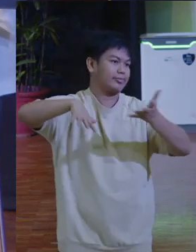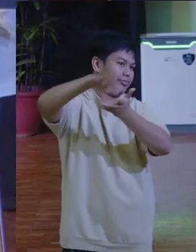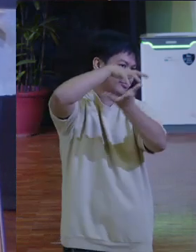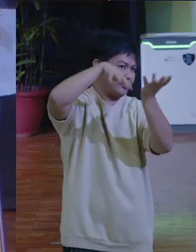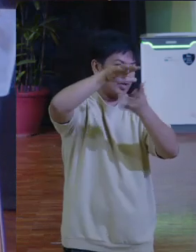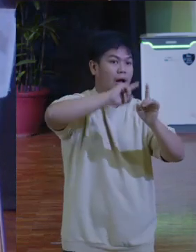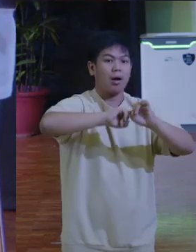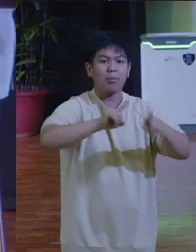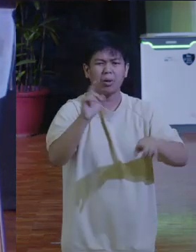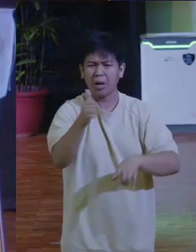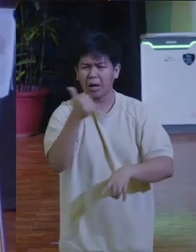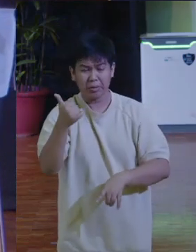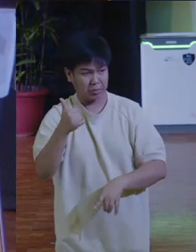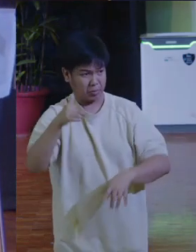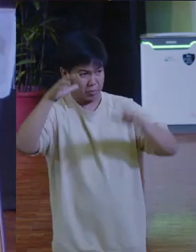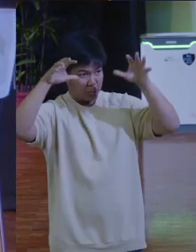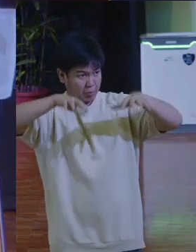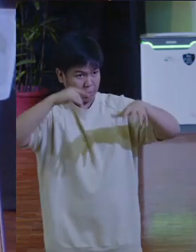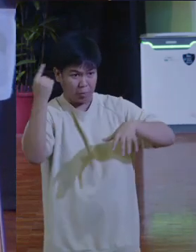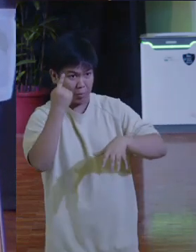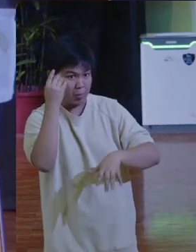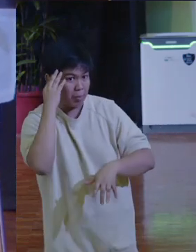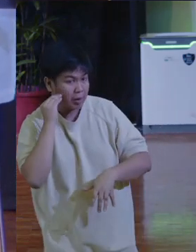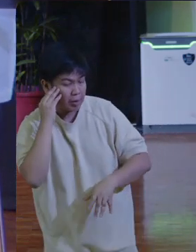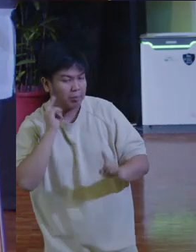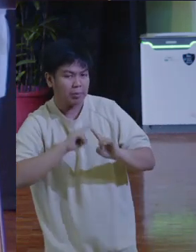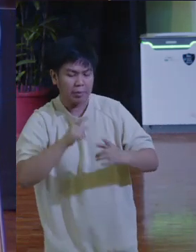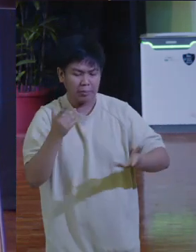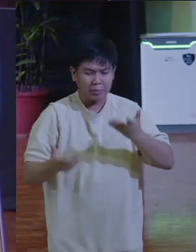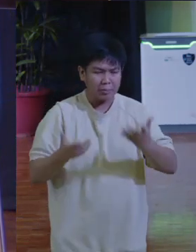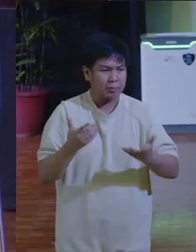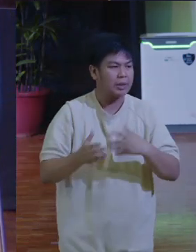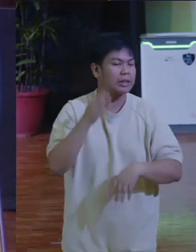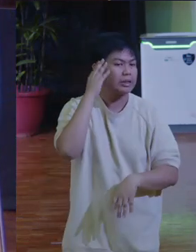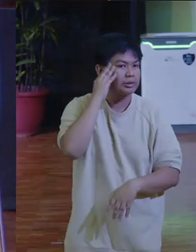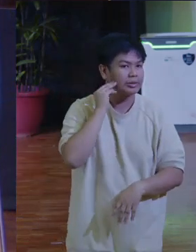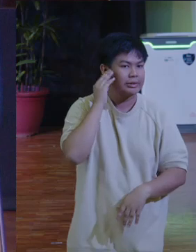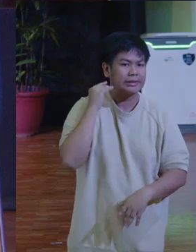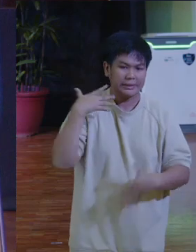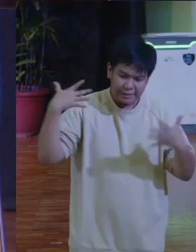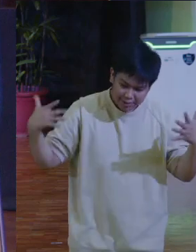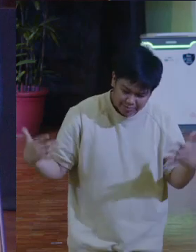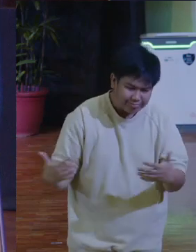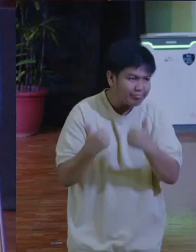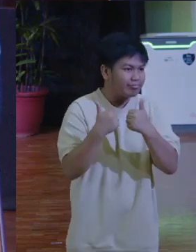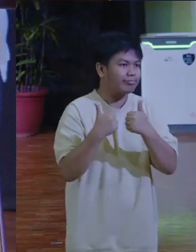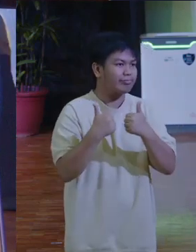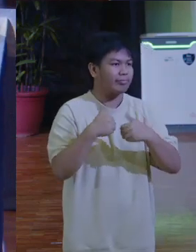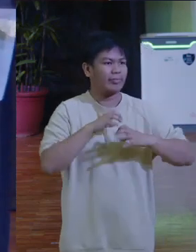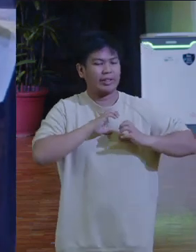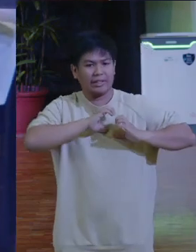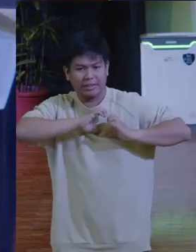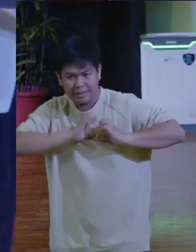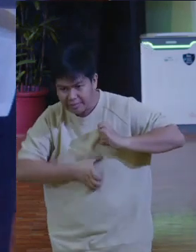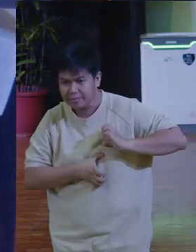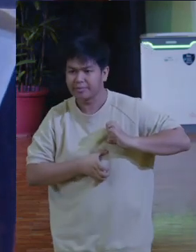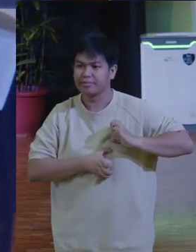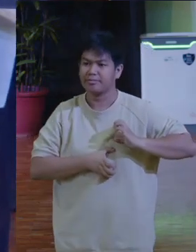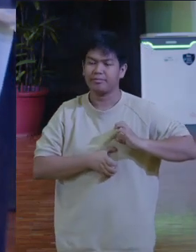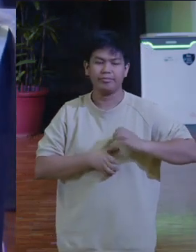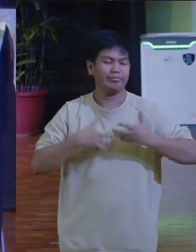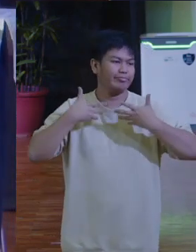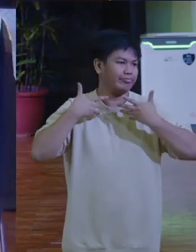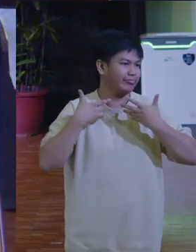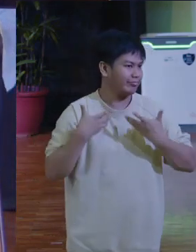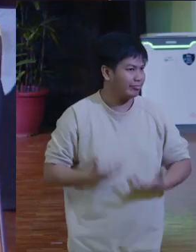ng iba sa atin. Marahil ang iba sa atin nakaranas ng mga pagsubok, ng mga paghihirap, ng dala ng